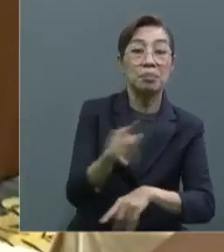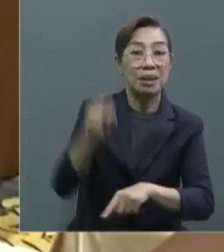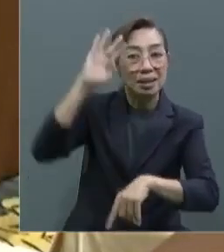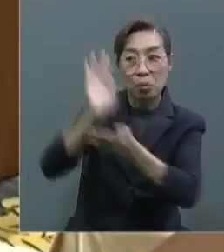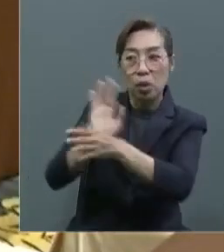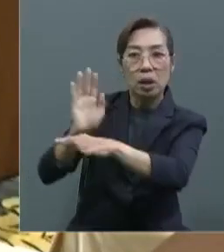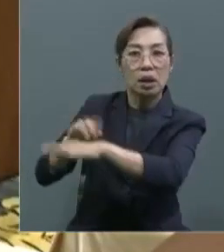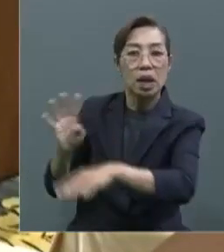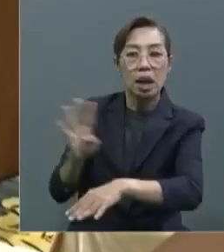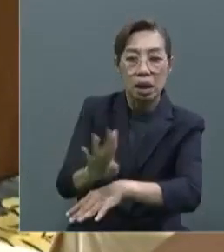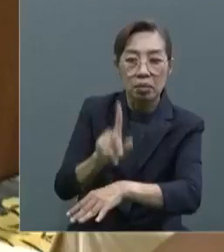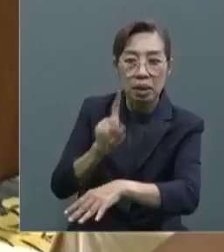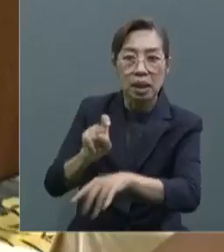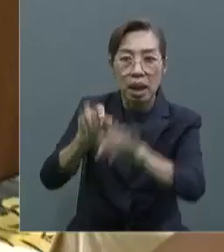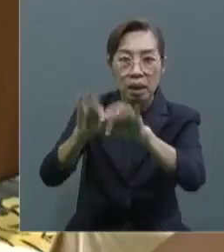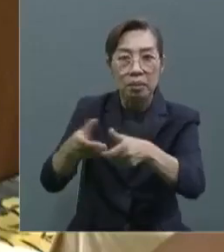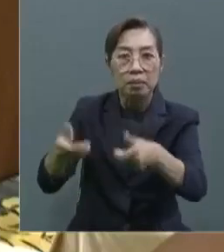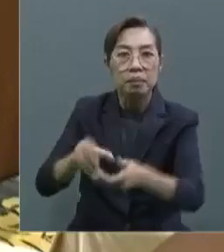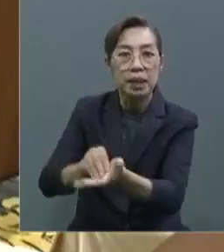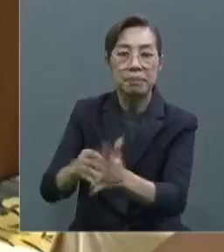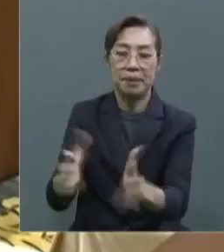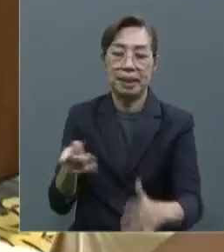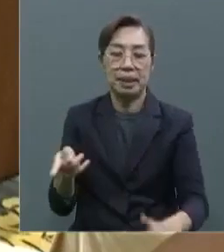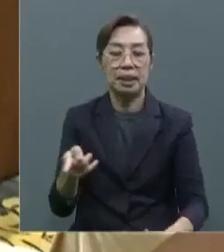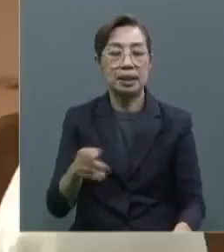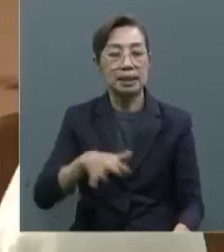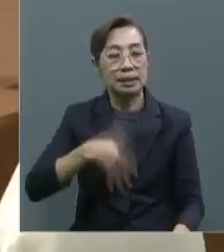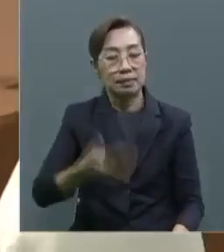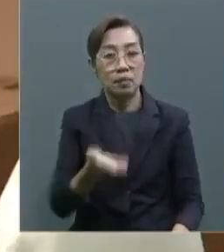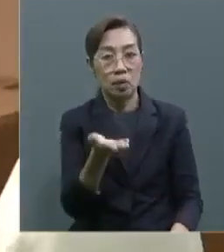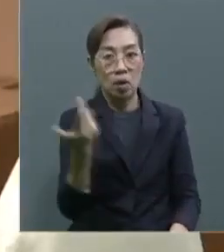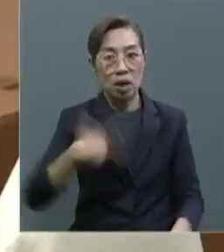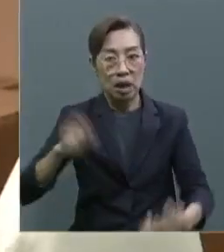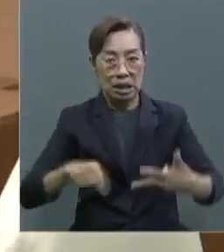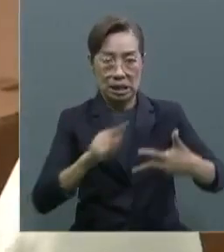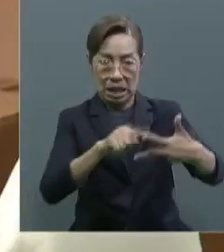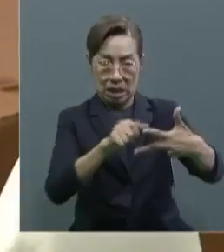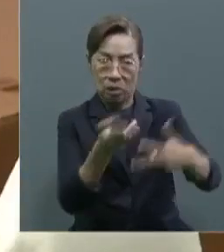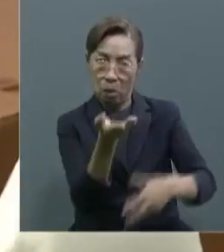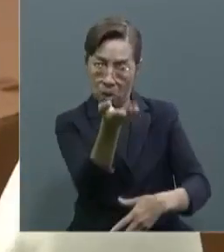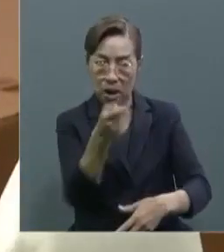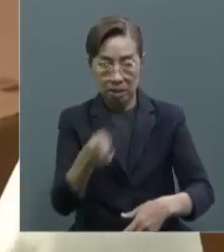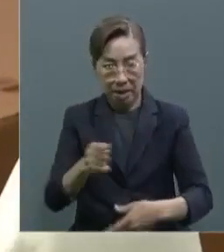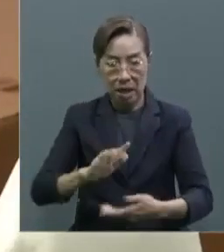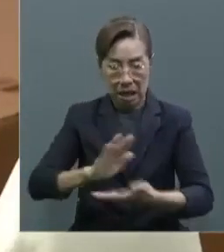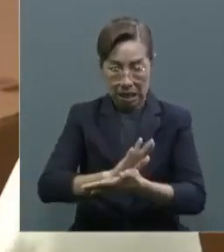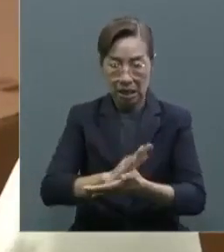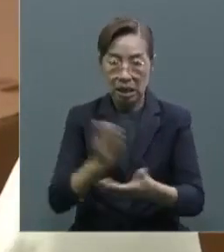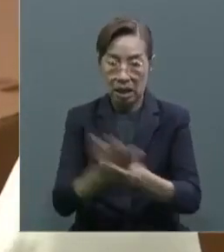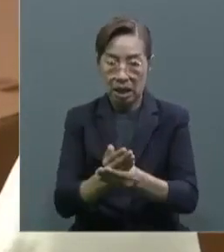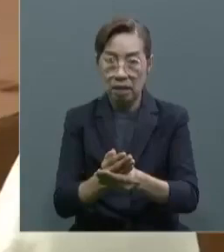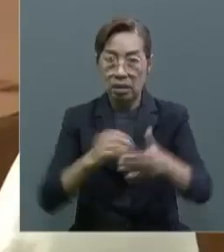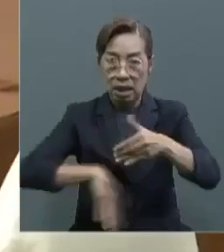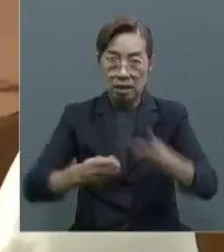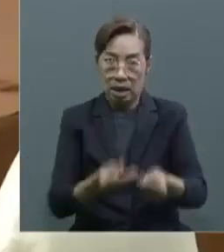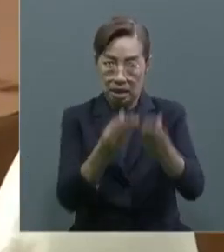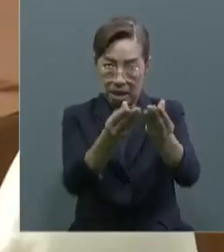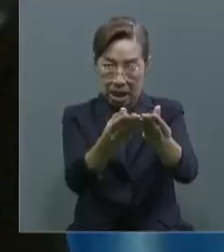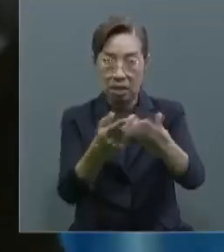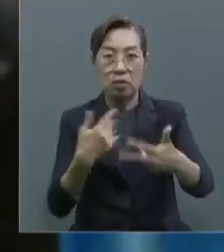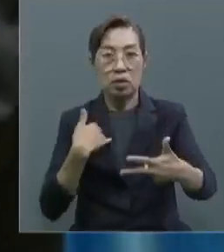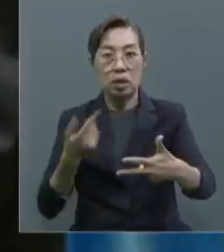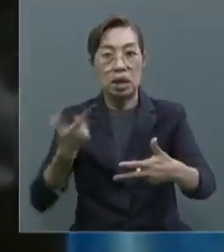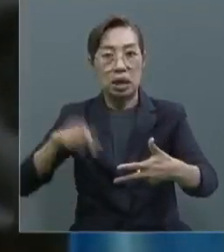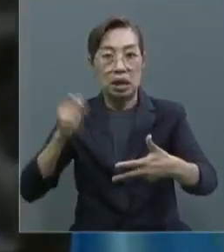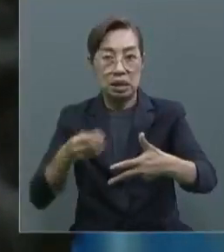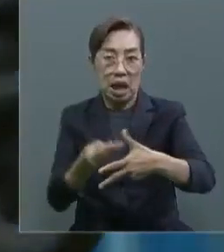แรกด้วยดังนั้นจึงต้องการให้คณะผู้พิพากษาศาลอุทธรณ์พิจารณาในเรื่องนี้เพิ่มเติมโดยมีการยื่นอุทธรณ์ไปยังศาลฎีกาแล้วนะคะแล้วก็ก